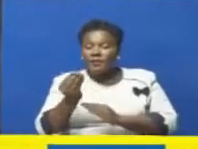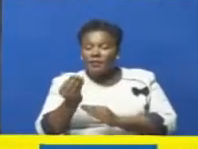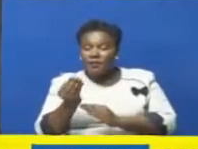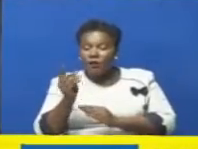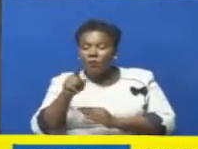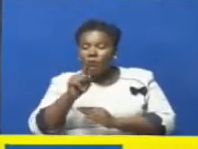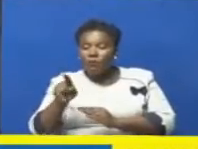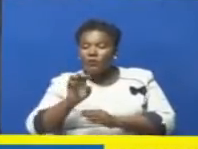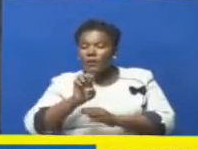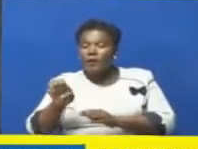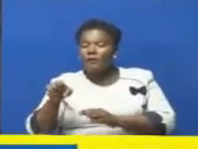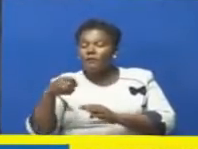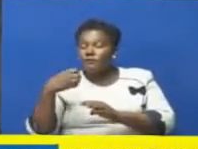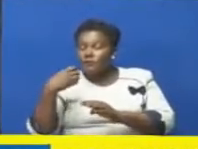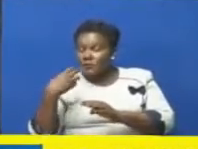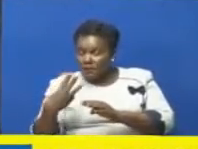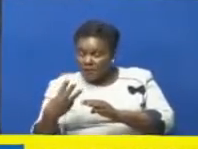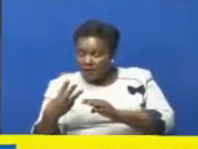5,230 ya mauaji.